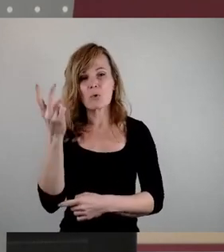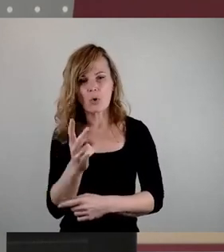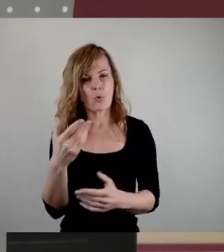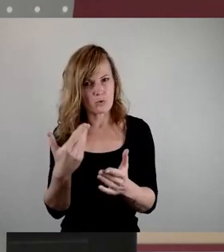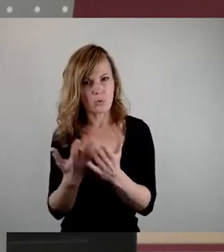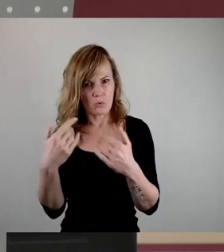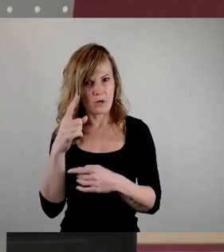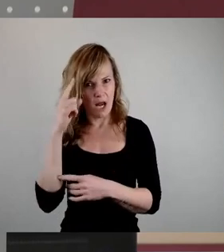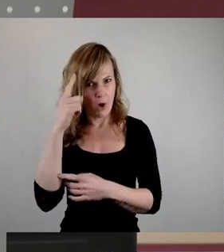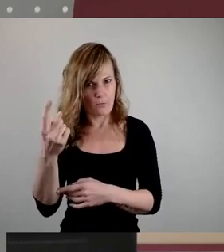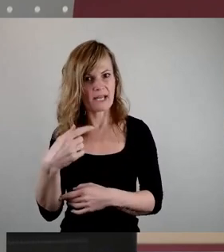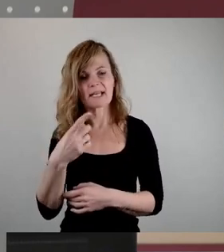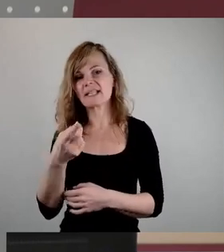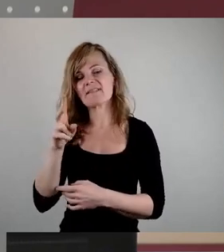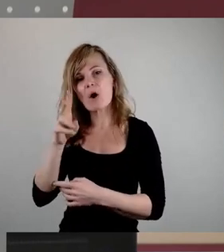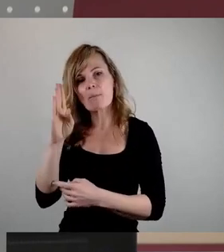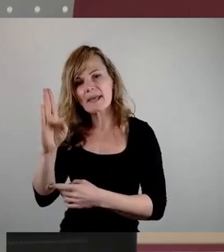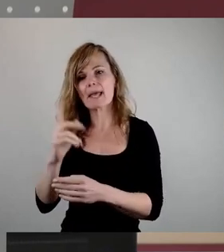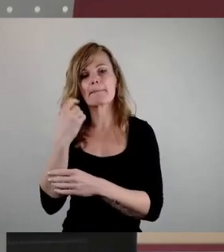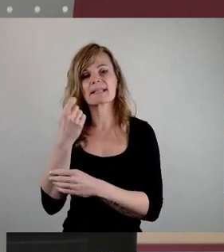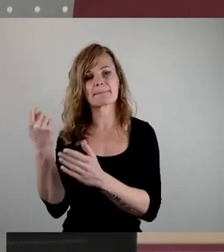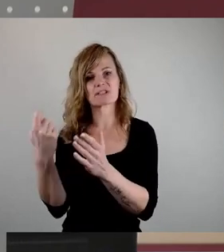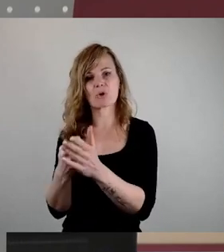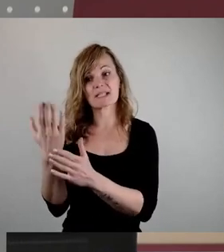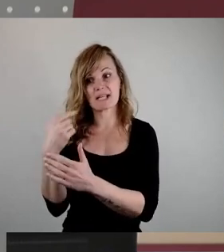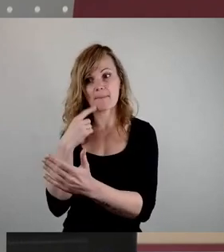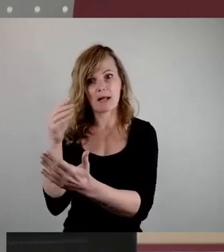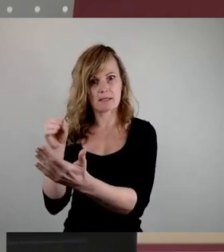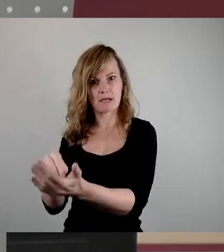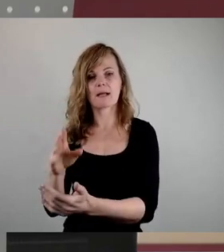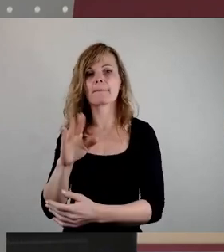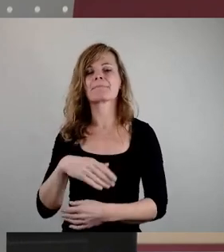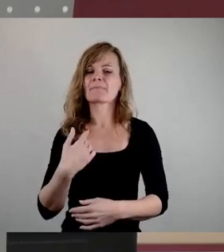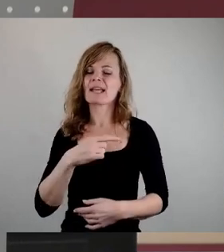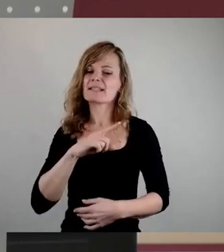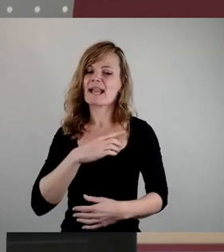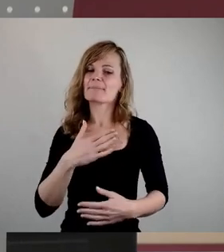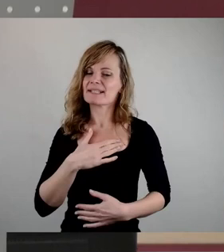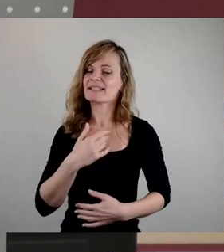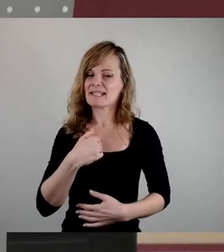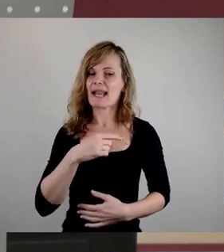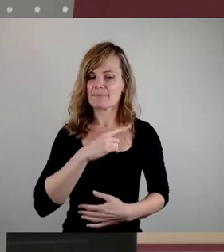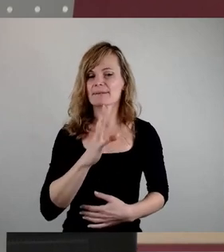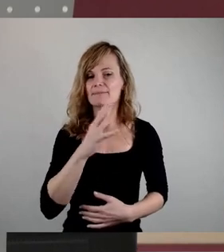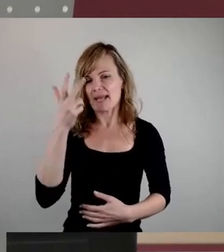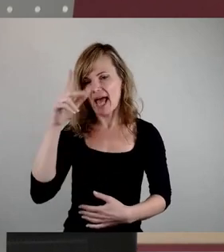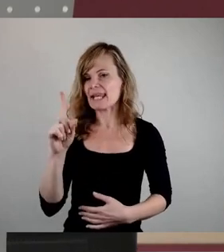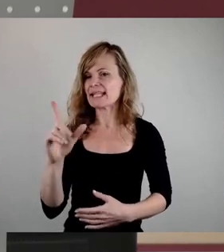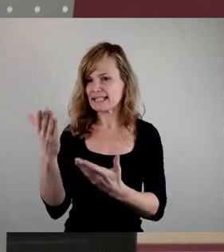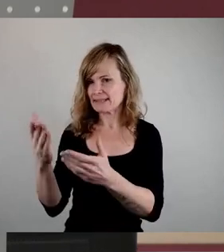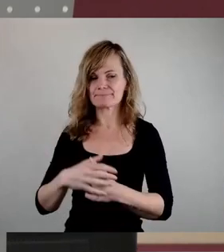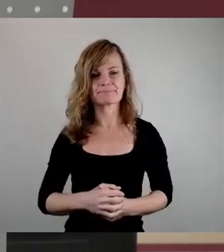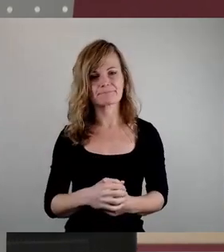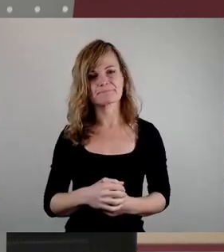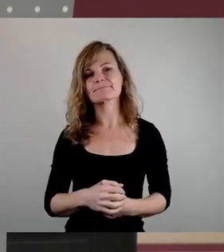die DVB bei den Betriebskosten mal angegeben haben. Aber Herr Lichti, ich habe jetzt überwiegend das Wort. Gut, und